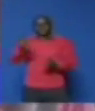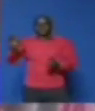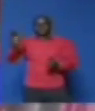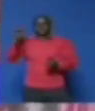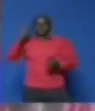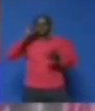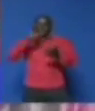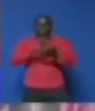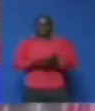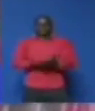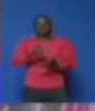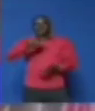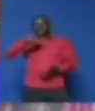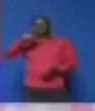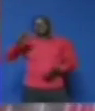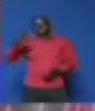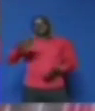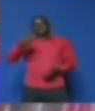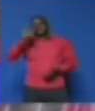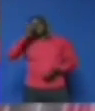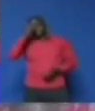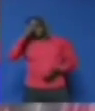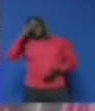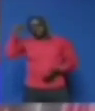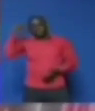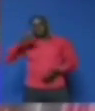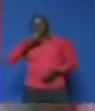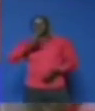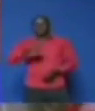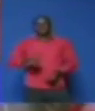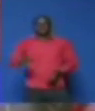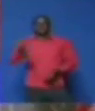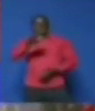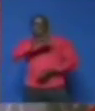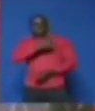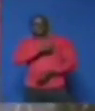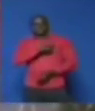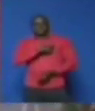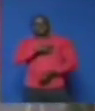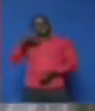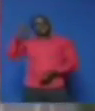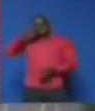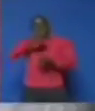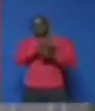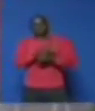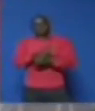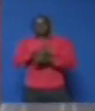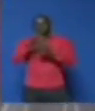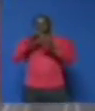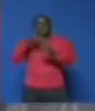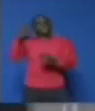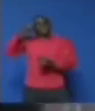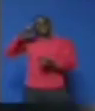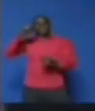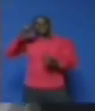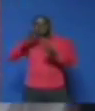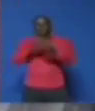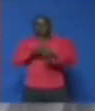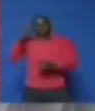du maintien d'état ont été élevés respectivement au grade de les talents et chiffonniers de leurs de l'état